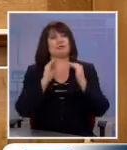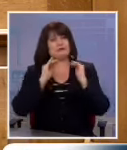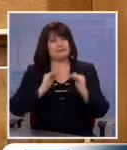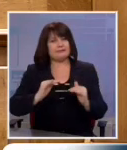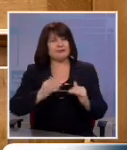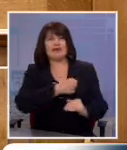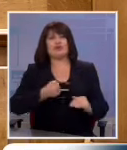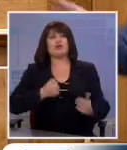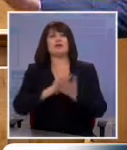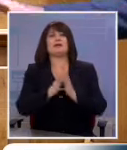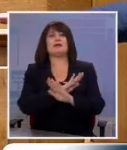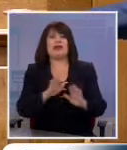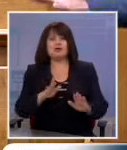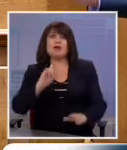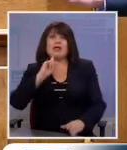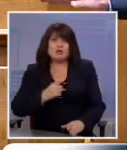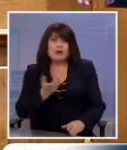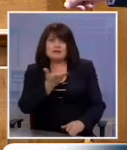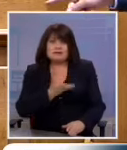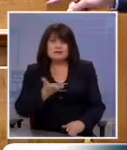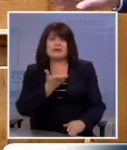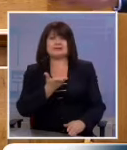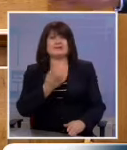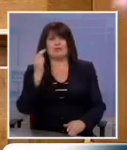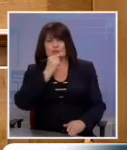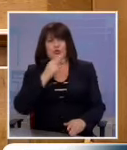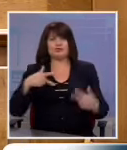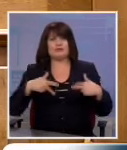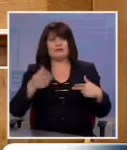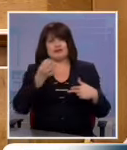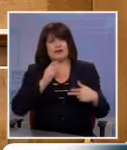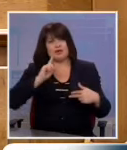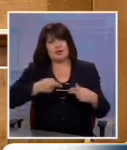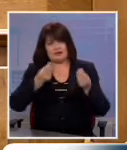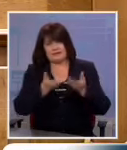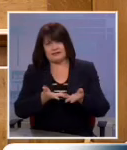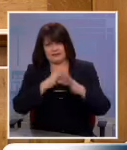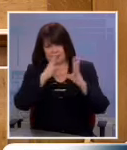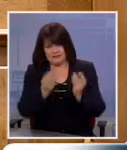τερματίζοντας τη λιτότητα. Αυτές, λέει η κυβέρνηση και ο Πρωθυπουργός, ότι είναι οι εντολές του.